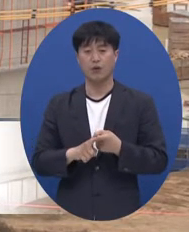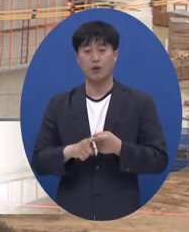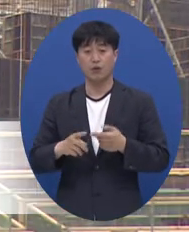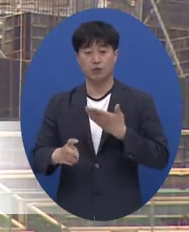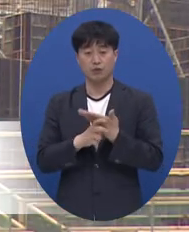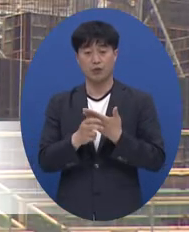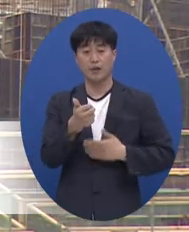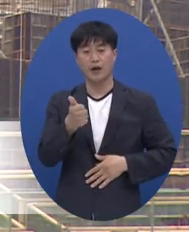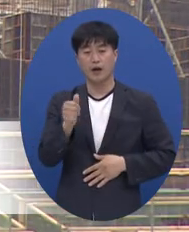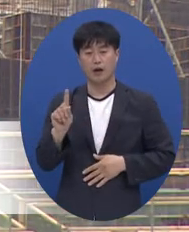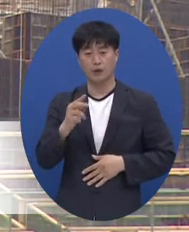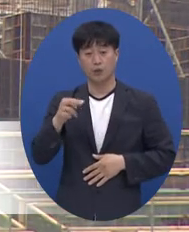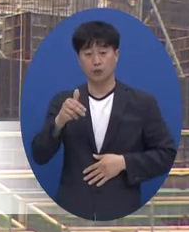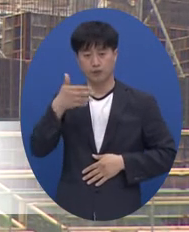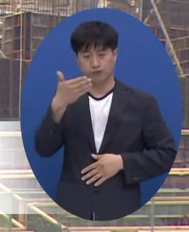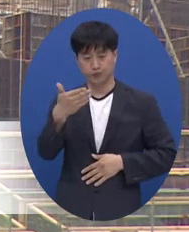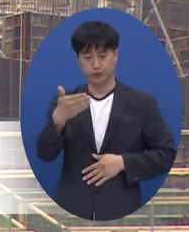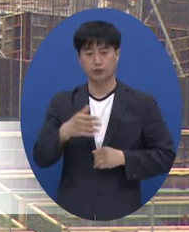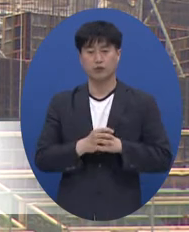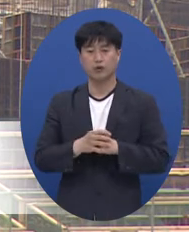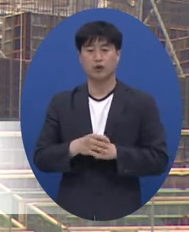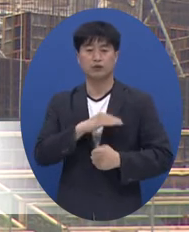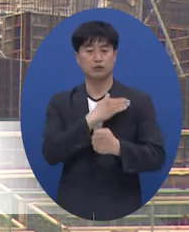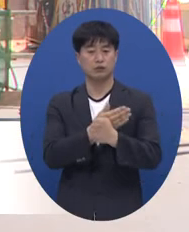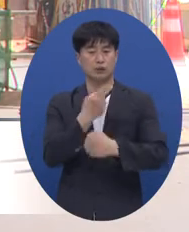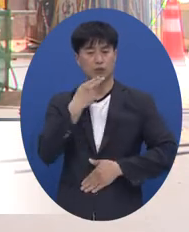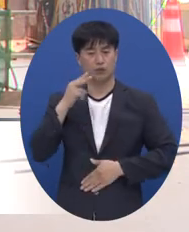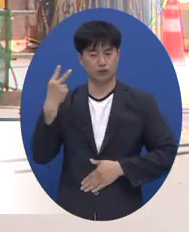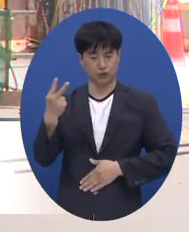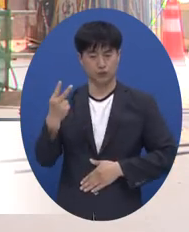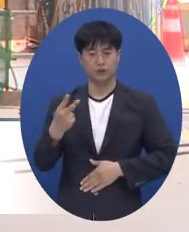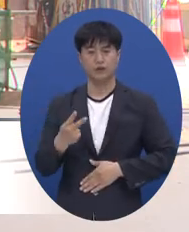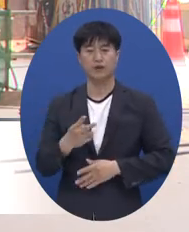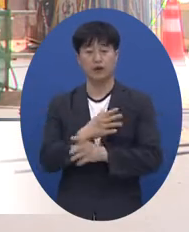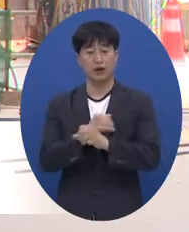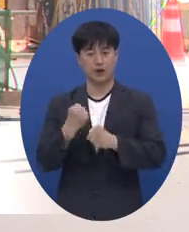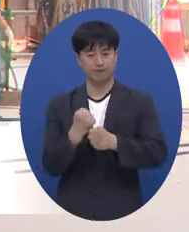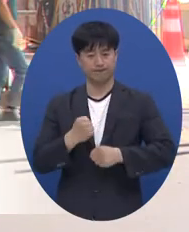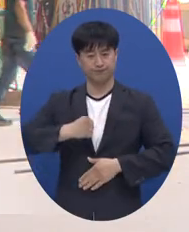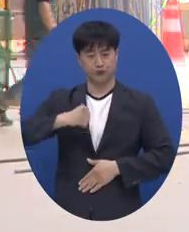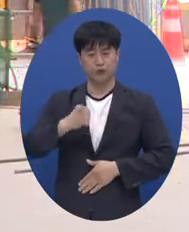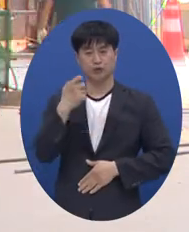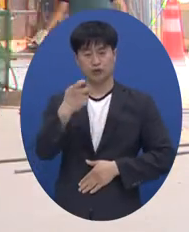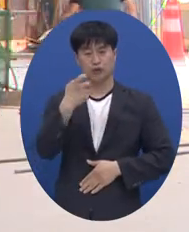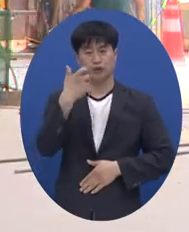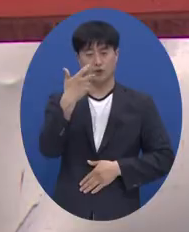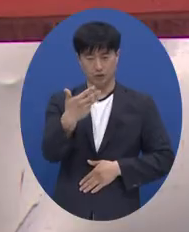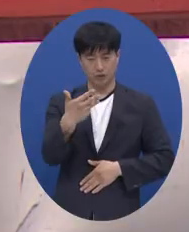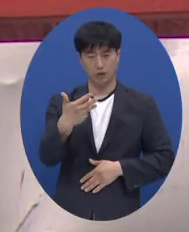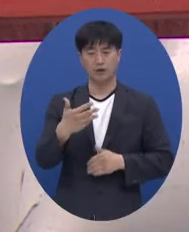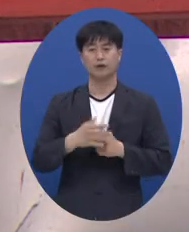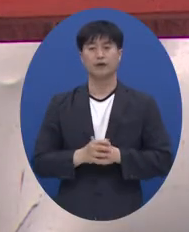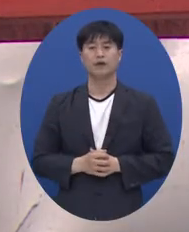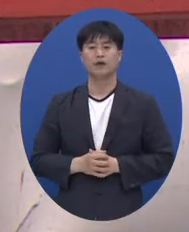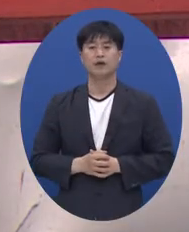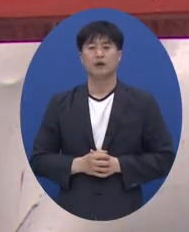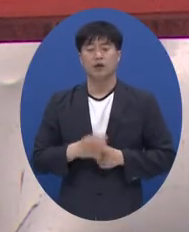공사에서의 불법 하도급 9건, 무등록 영업 2건, 계약 의무 불이행 18건 등입니다.